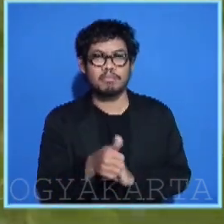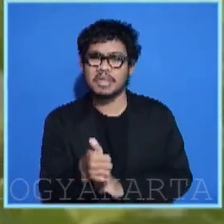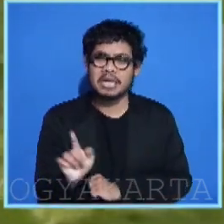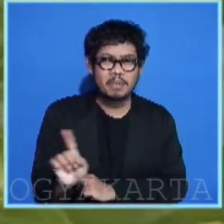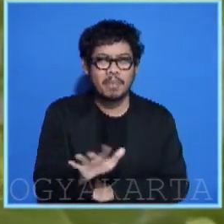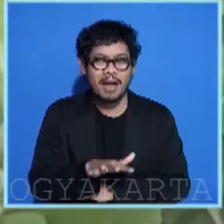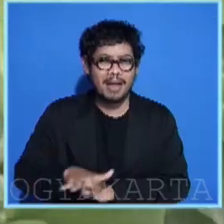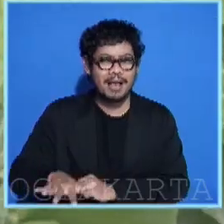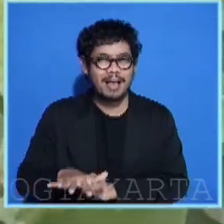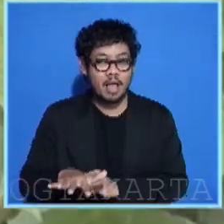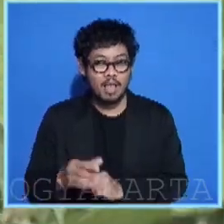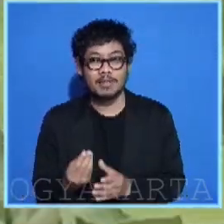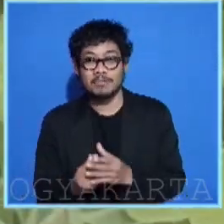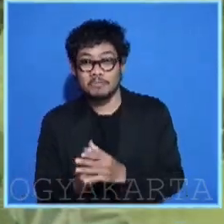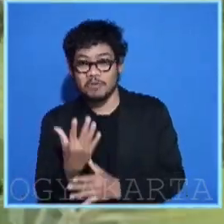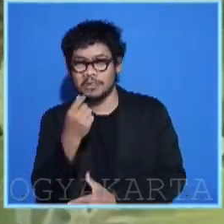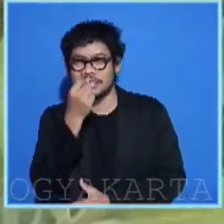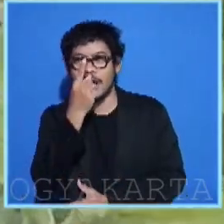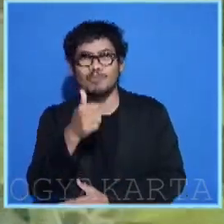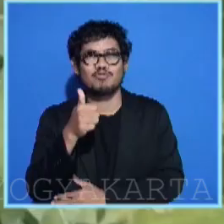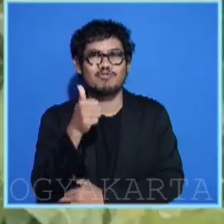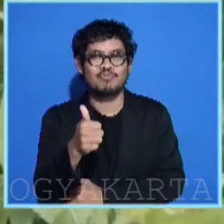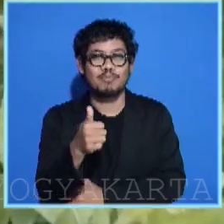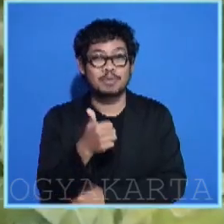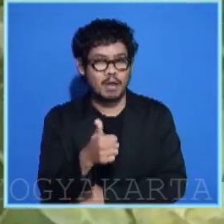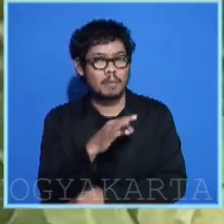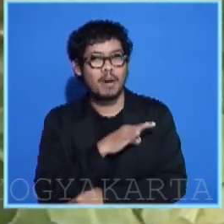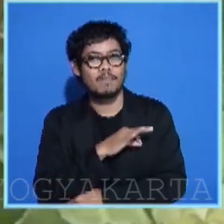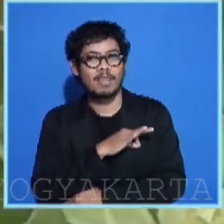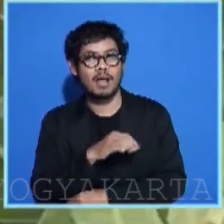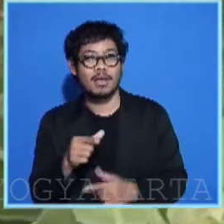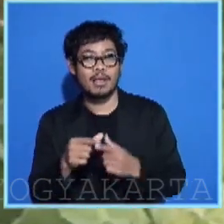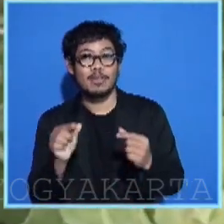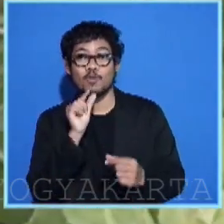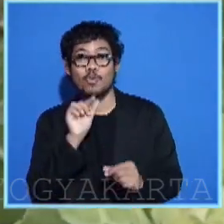Ijem saged Ugi dipunangataken ronipun Kang maneker kabetahan Al